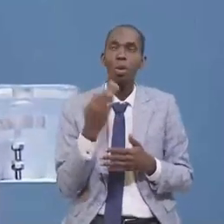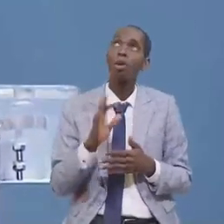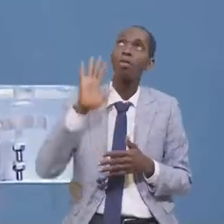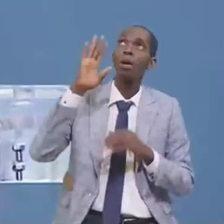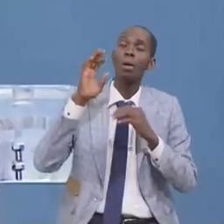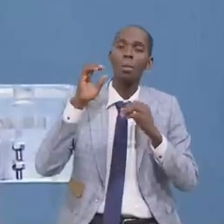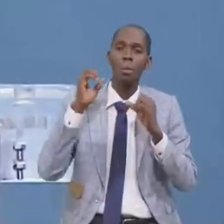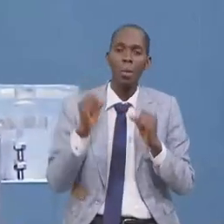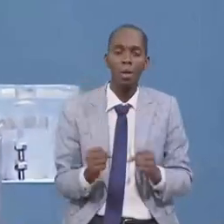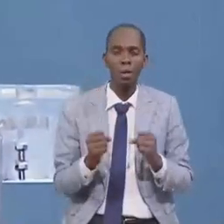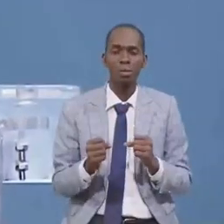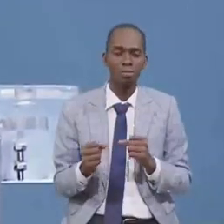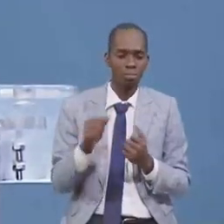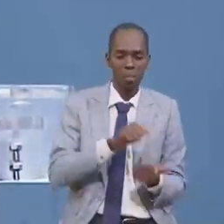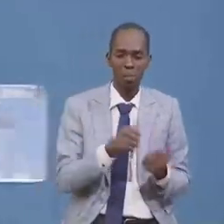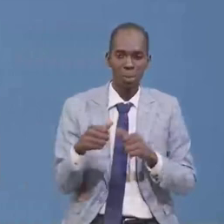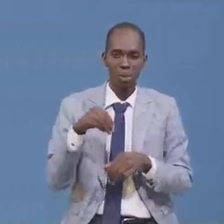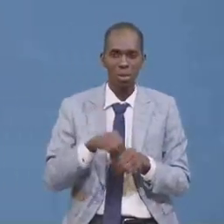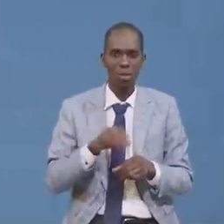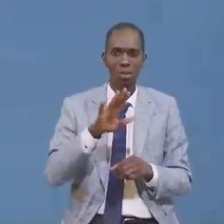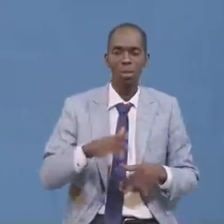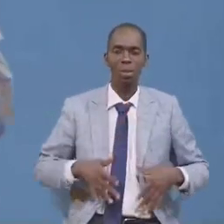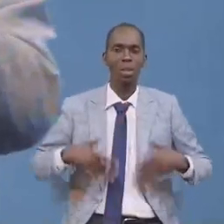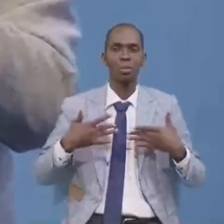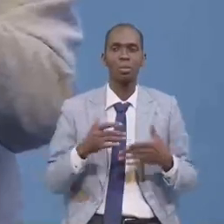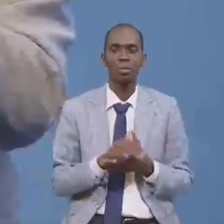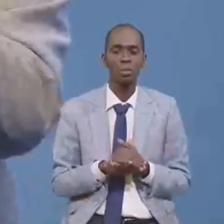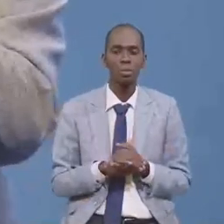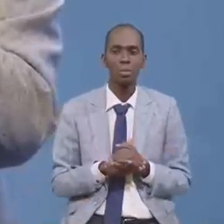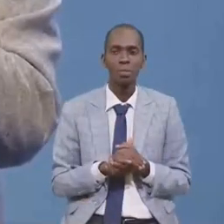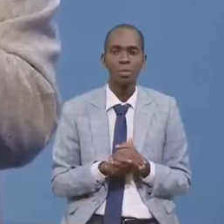la vérité de la puissance du baptême dans notre vie.